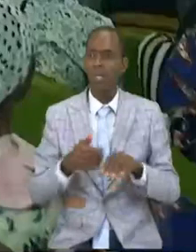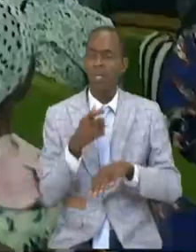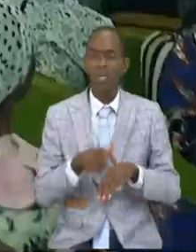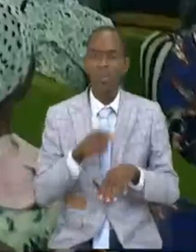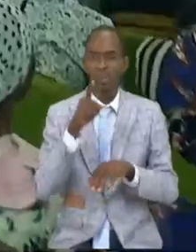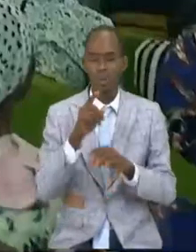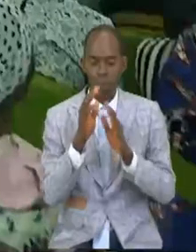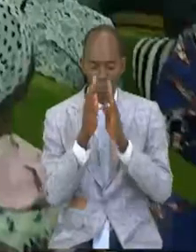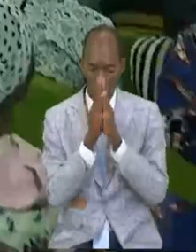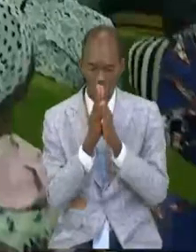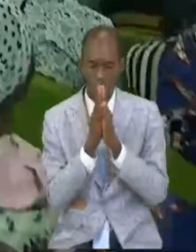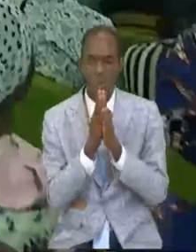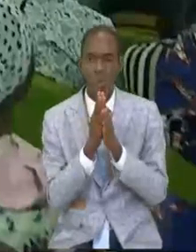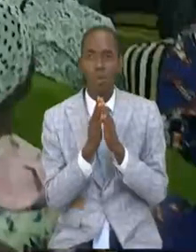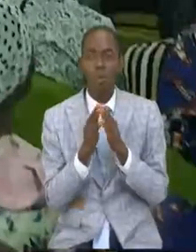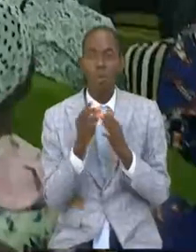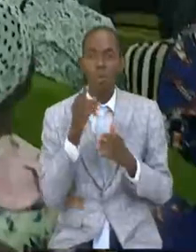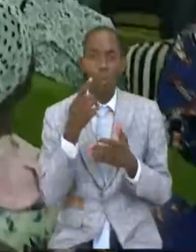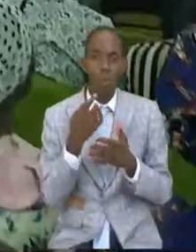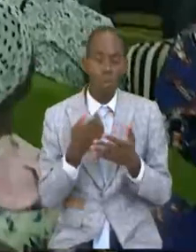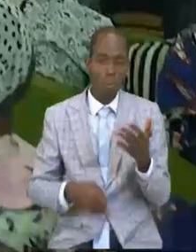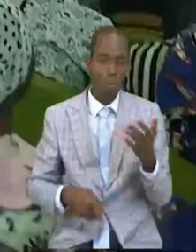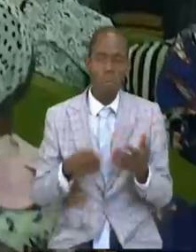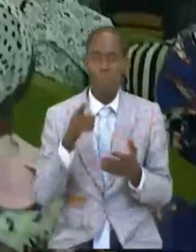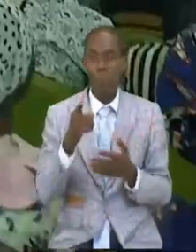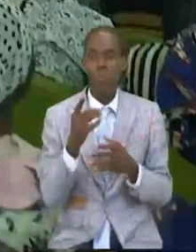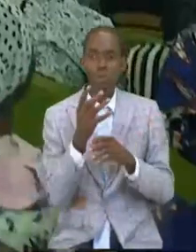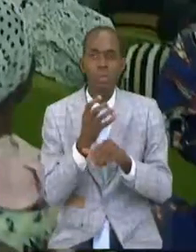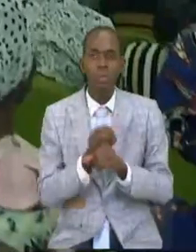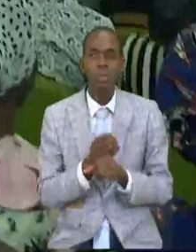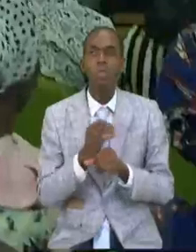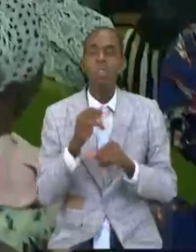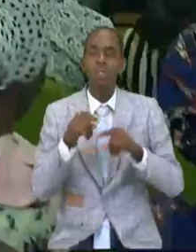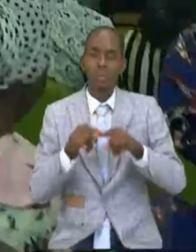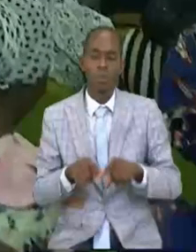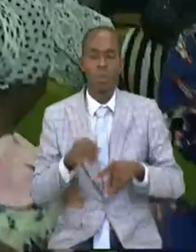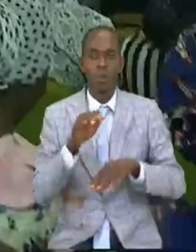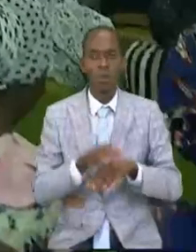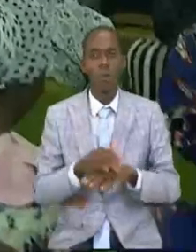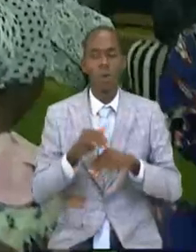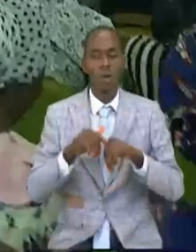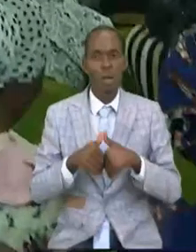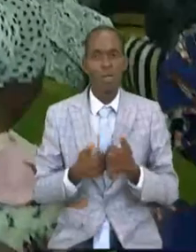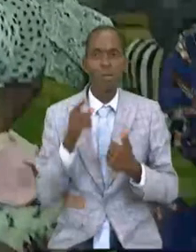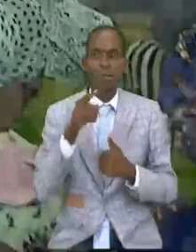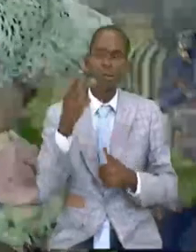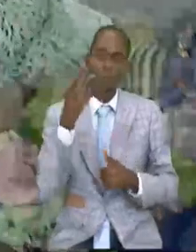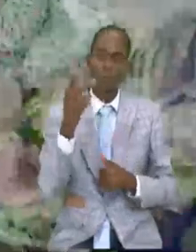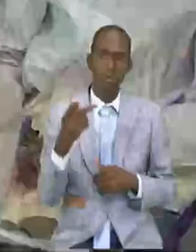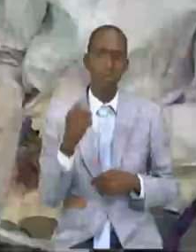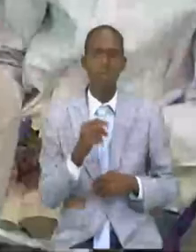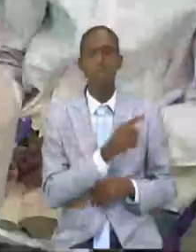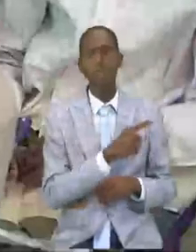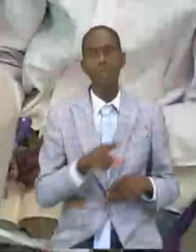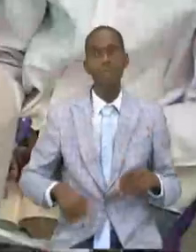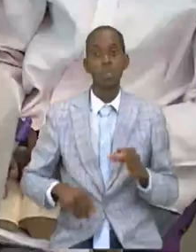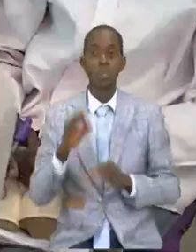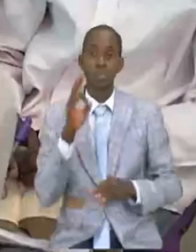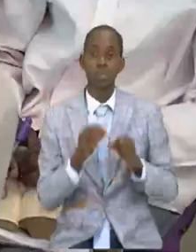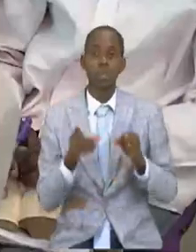Seigneur, toutes les fois que vous priez, ce que vous obtenez dépend de comment vous cherchez le